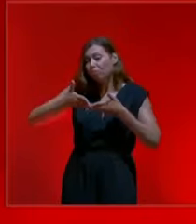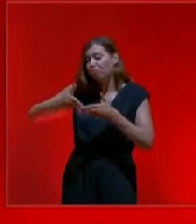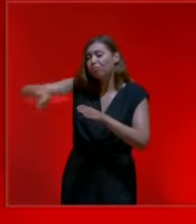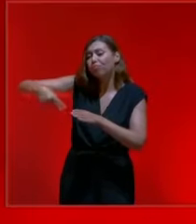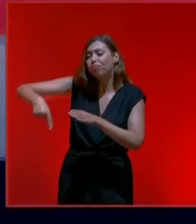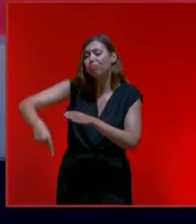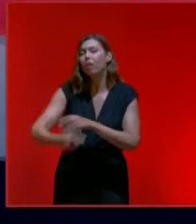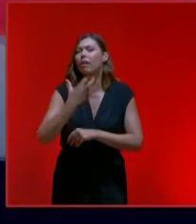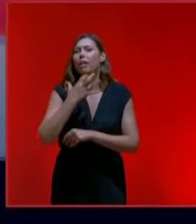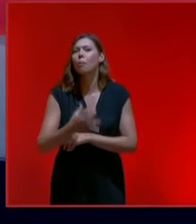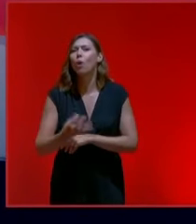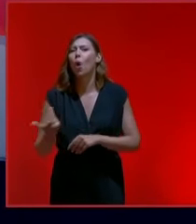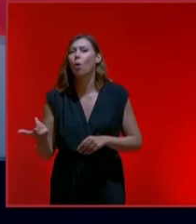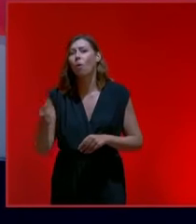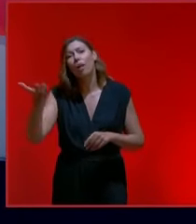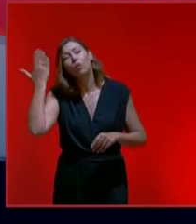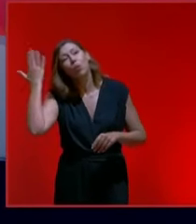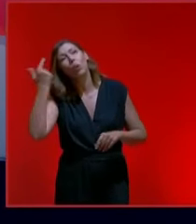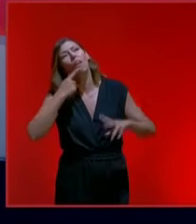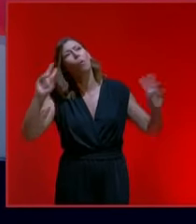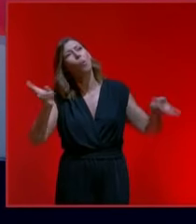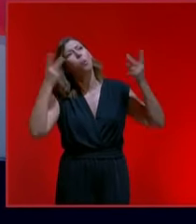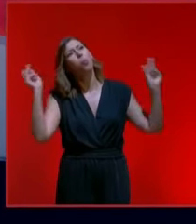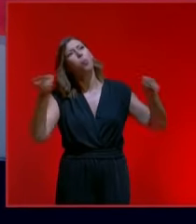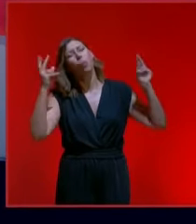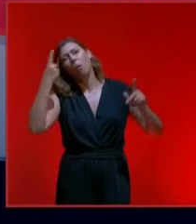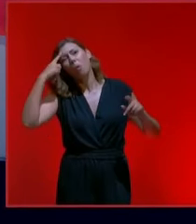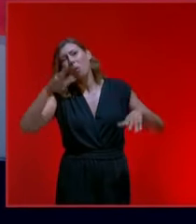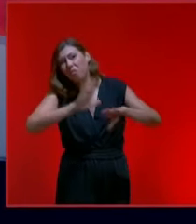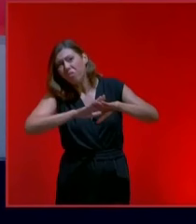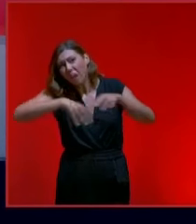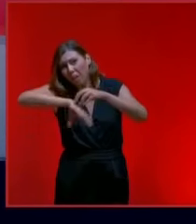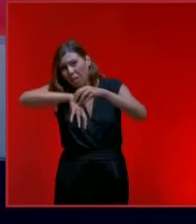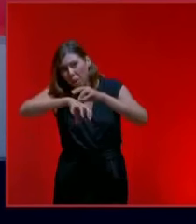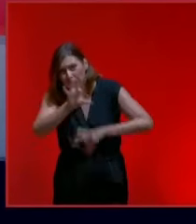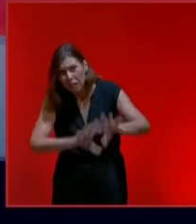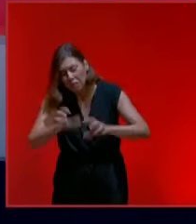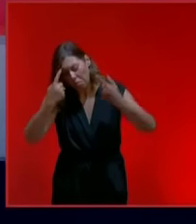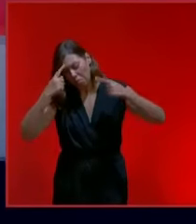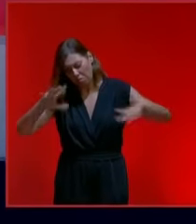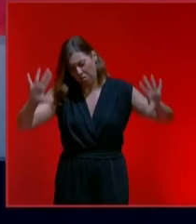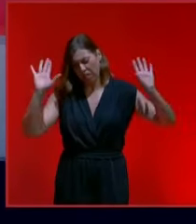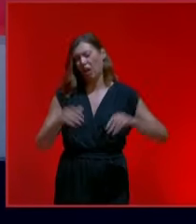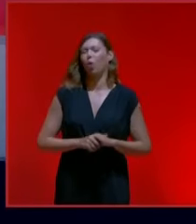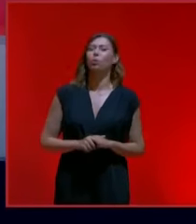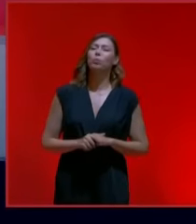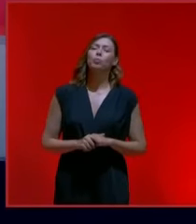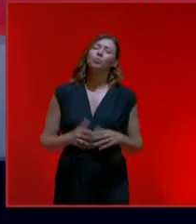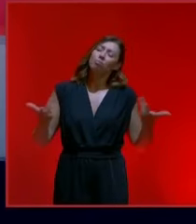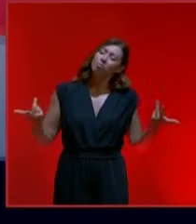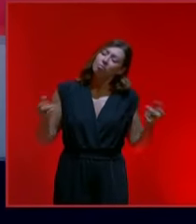αέρας. Και τα καλώδια, δεν ξέρω, μάλλον για καλαμάρια, δεν ξέρω την υποθέσω. Όχι, αλλά αυτό μπορεί να